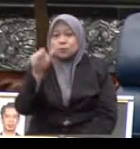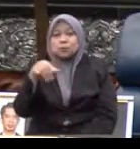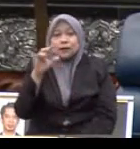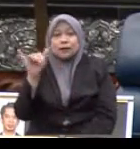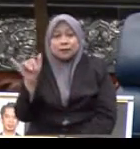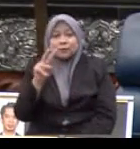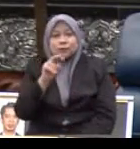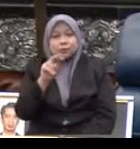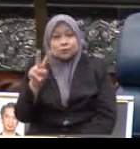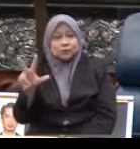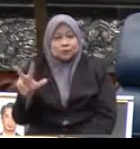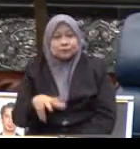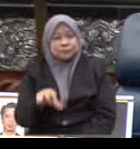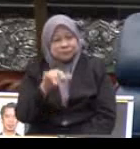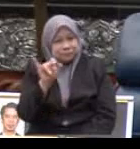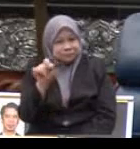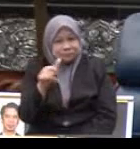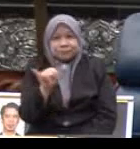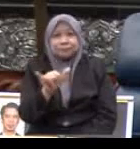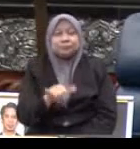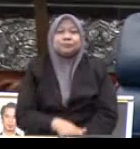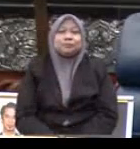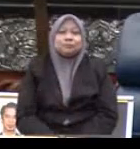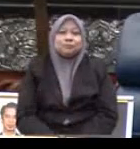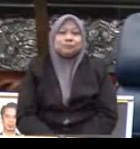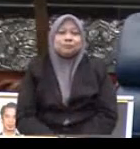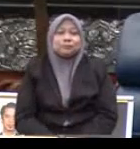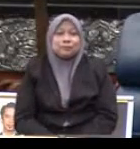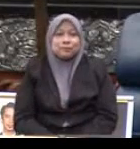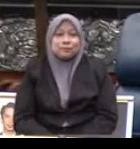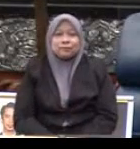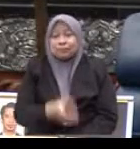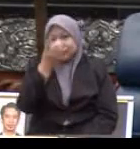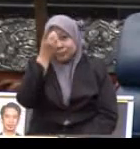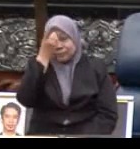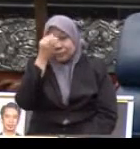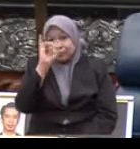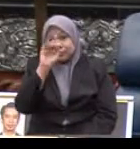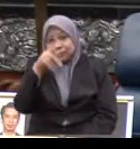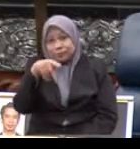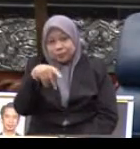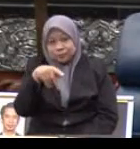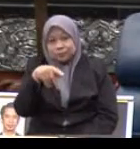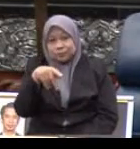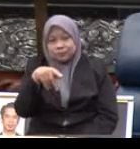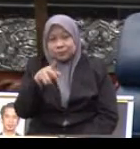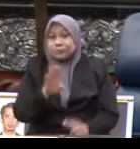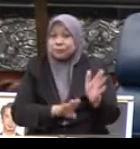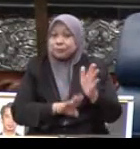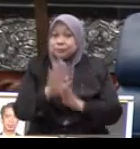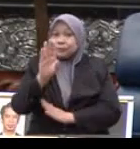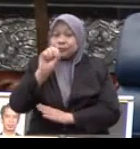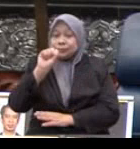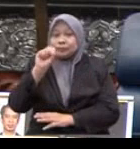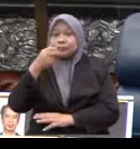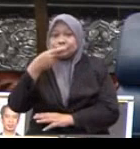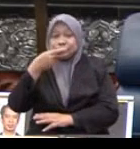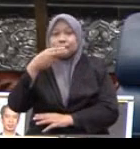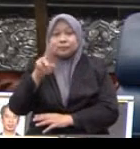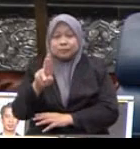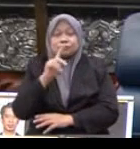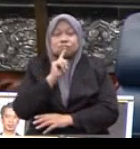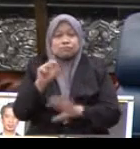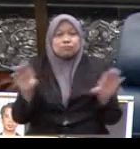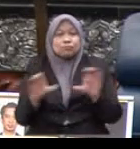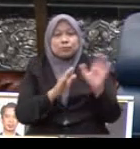14023 sebab lebih kurang sama silakan sumber manusia melalui pembangunan sumber manusia berhak telah